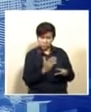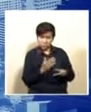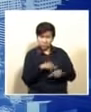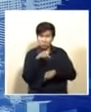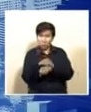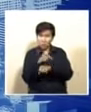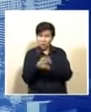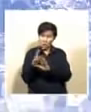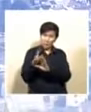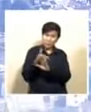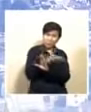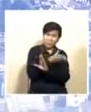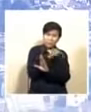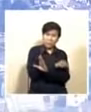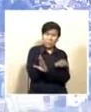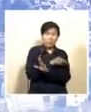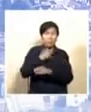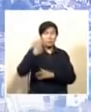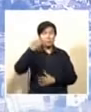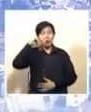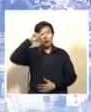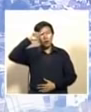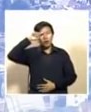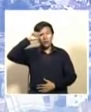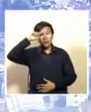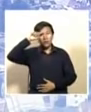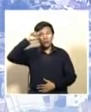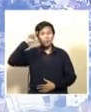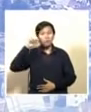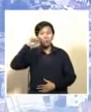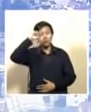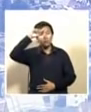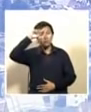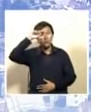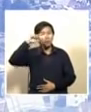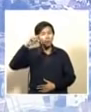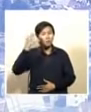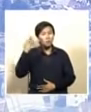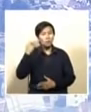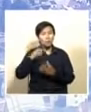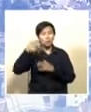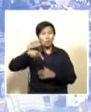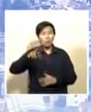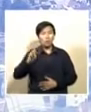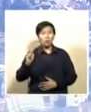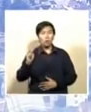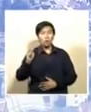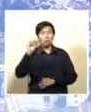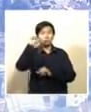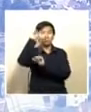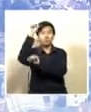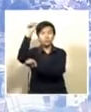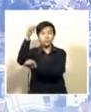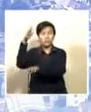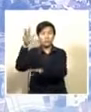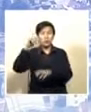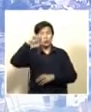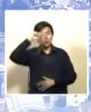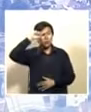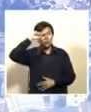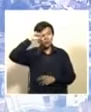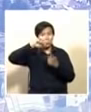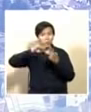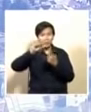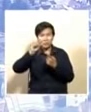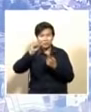สัญจรไปมานะครับในช่วงของวันที่28เมื่อเปรียบเทียบกับเสาร์ก่อนหน้านั้นคือ